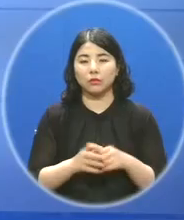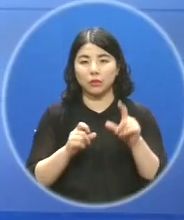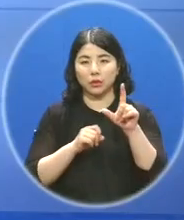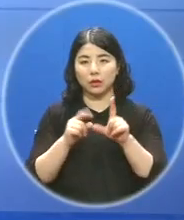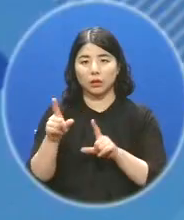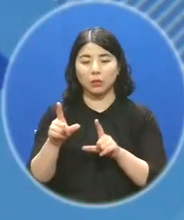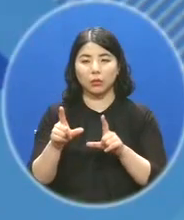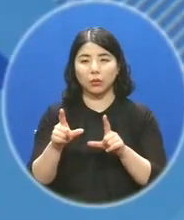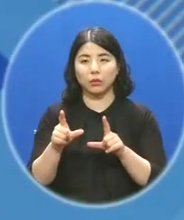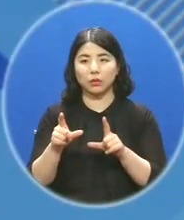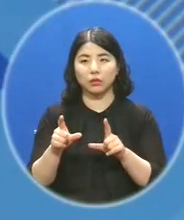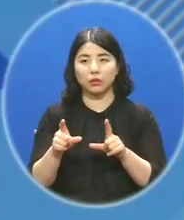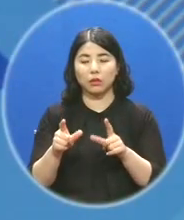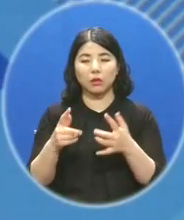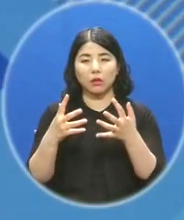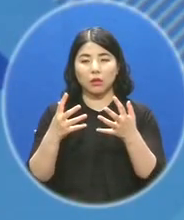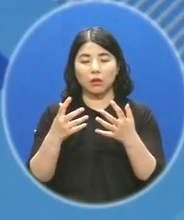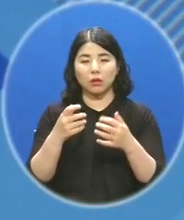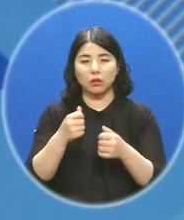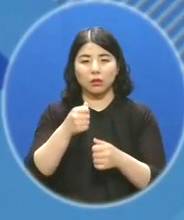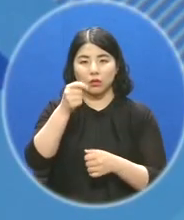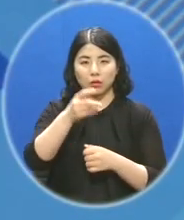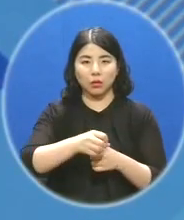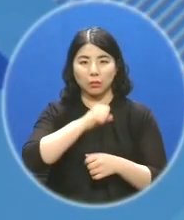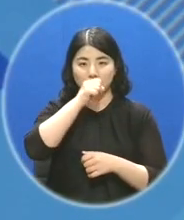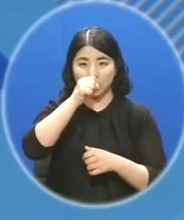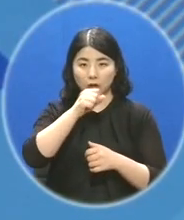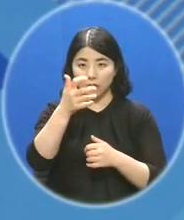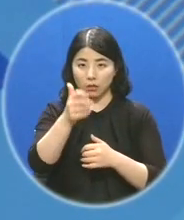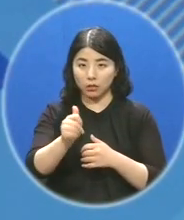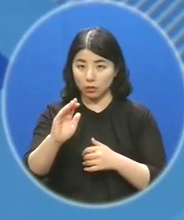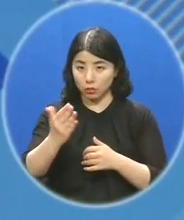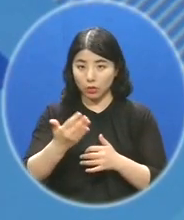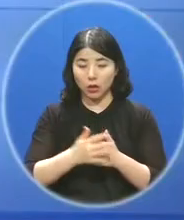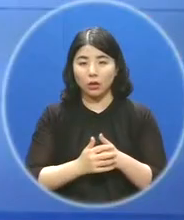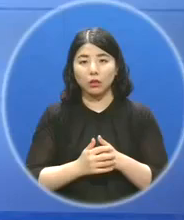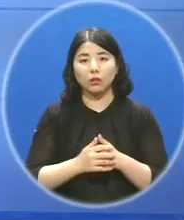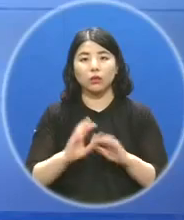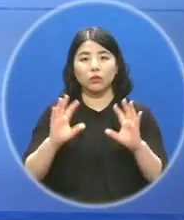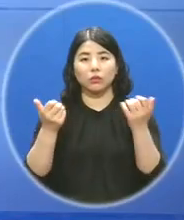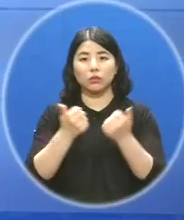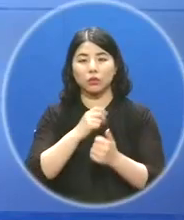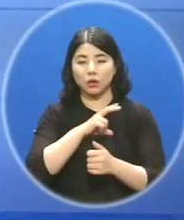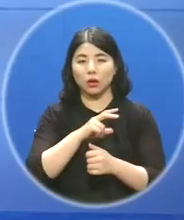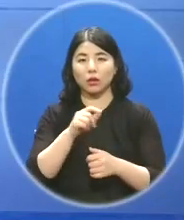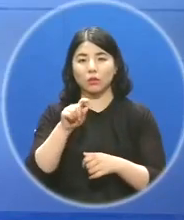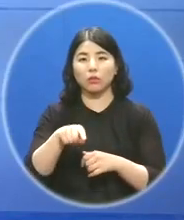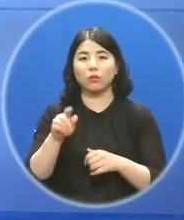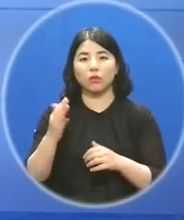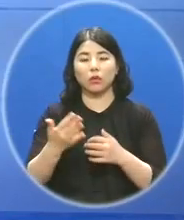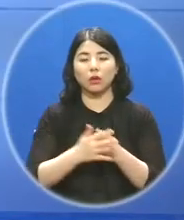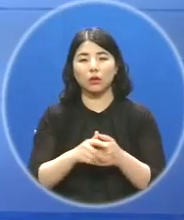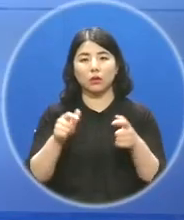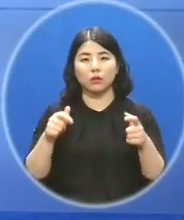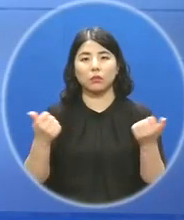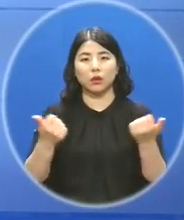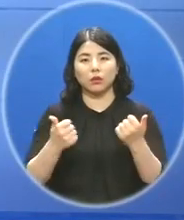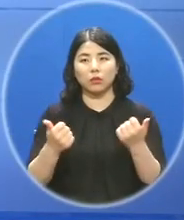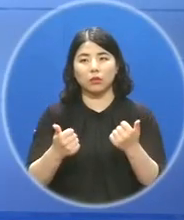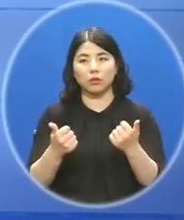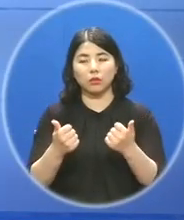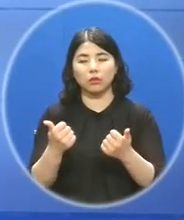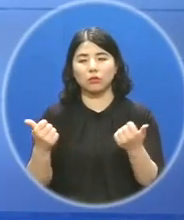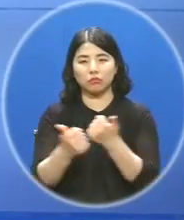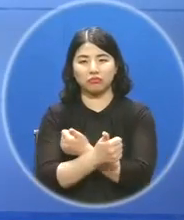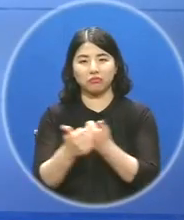그 다선 의원께서 의장을 하시는 건가요? 이제 그 국회 같은 경우에 그렇게 돼 있는데요. 사실은 좀 지방의회는 굉장히 선수가